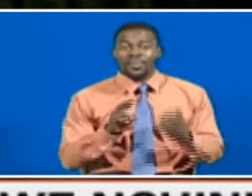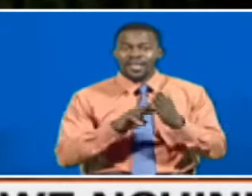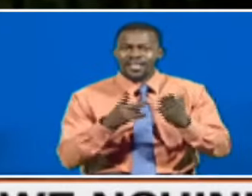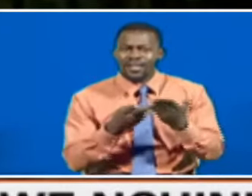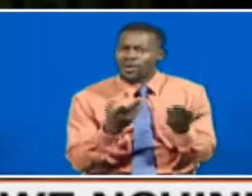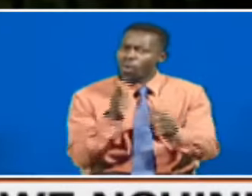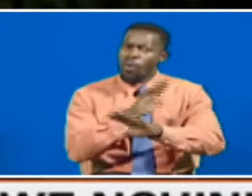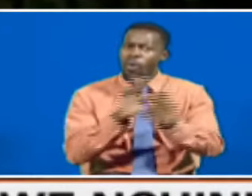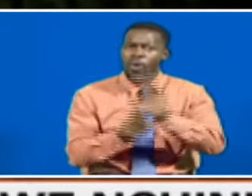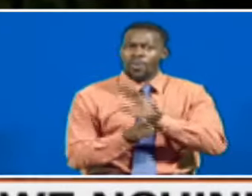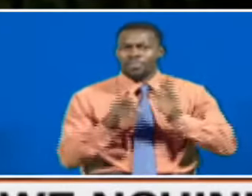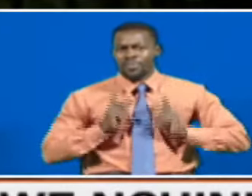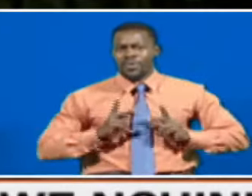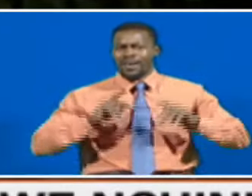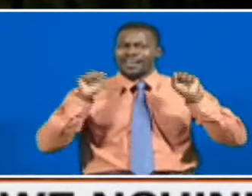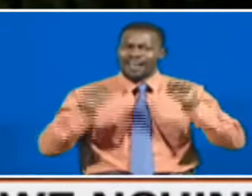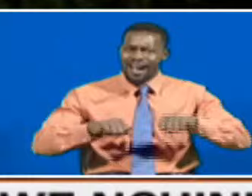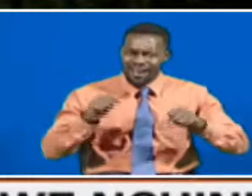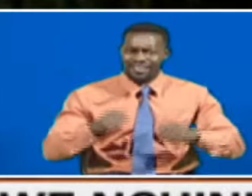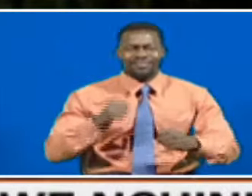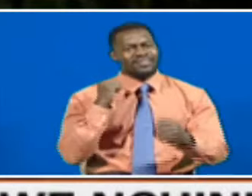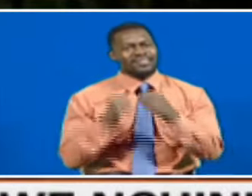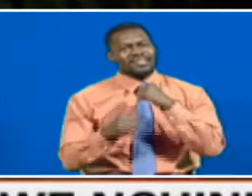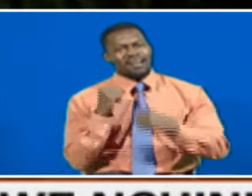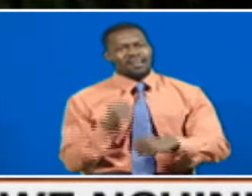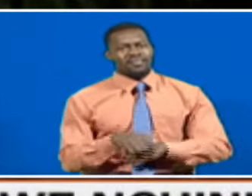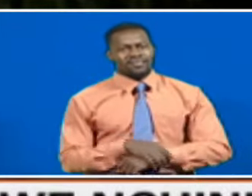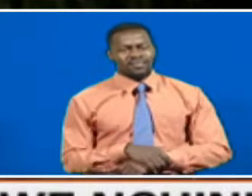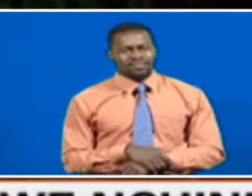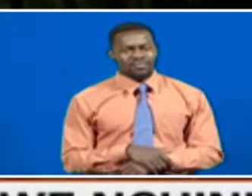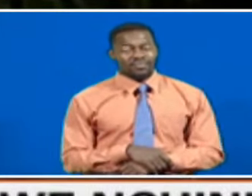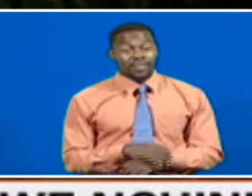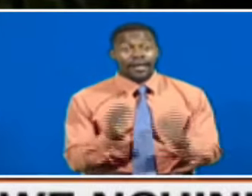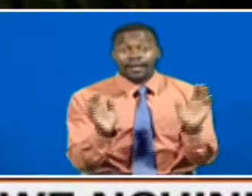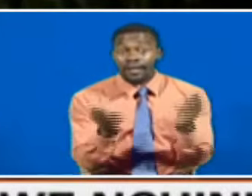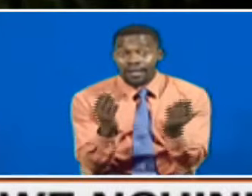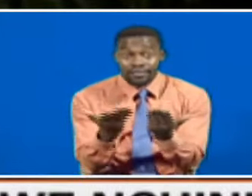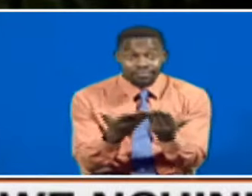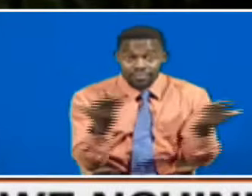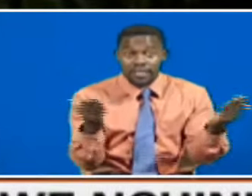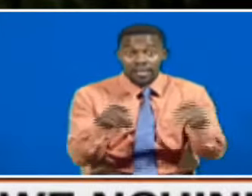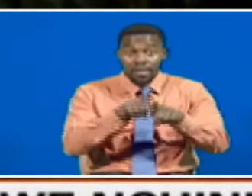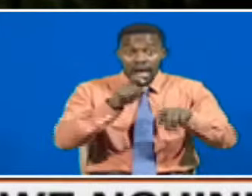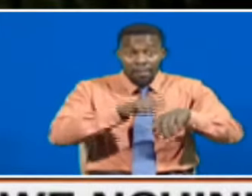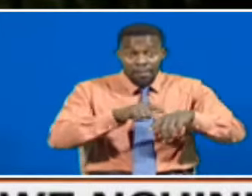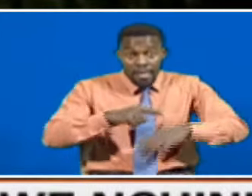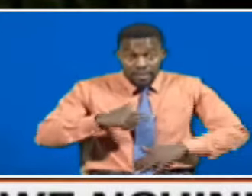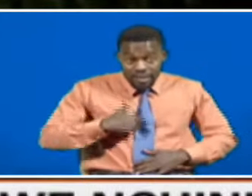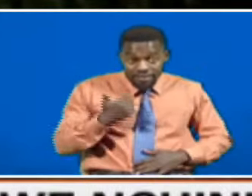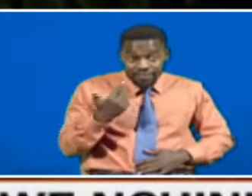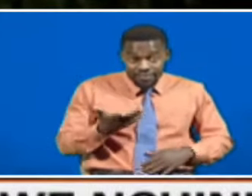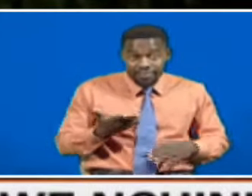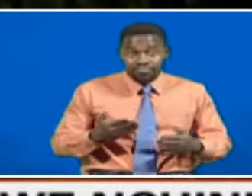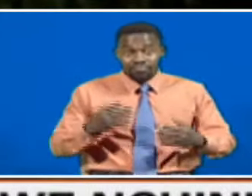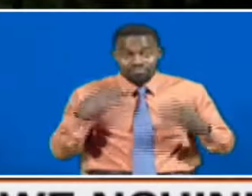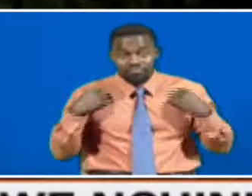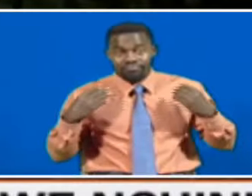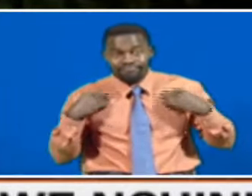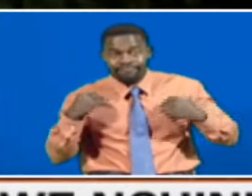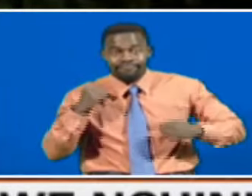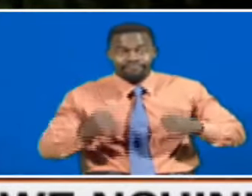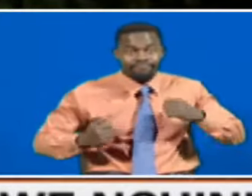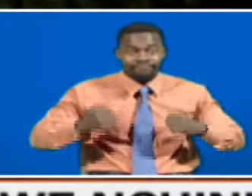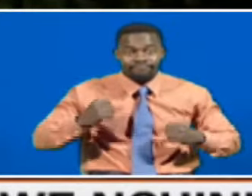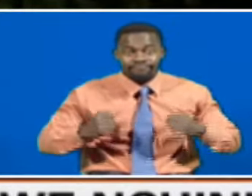else can run. Na ninajaribu kuhimiza watu, na hata wakati niko barabarani nikifanya practice nikiona mtu ana